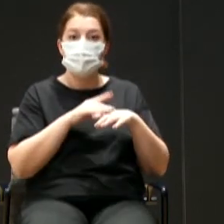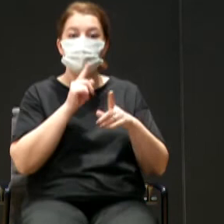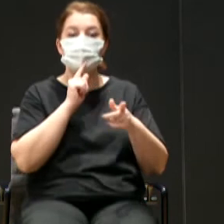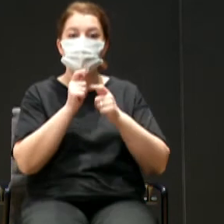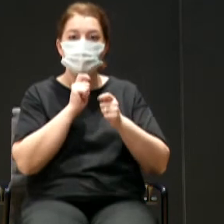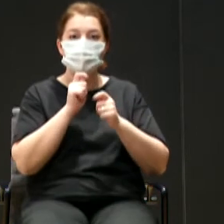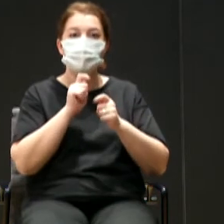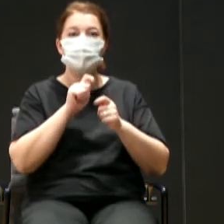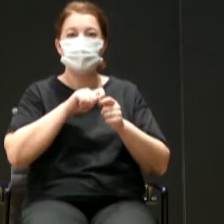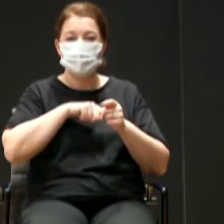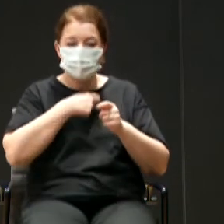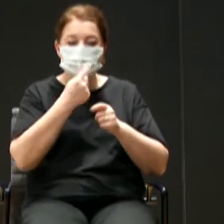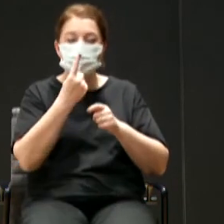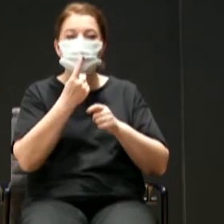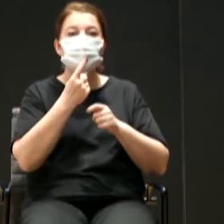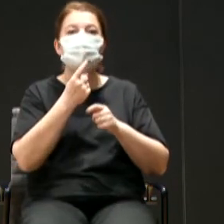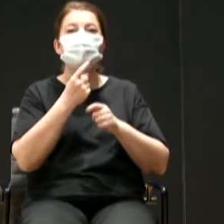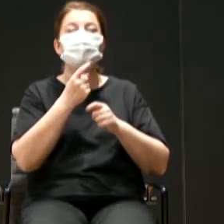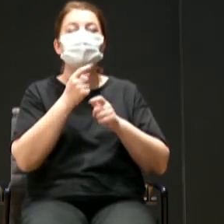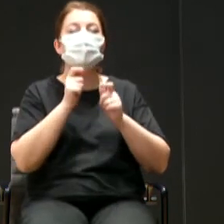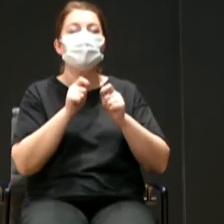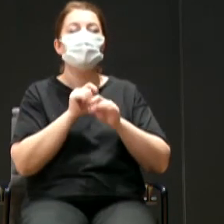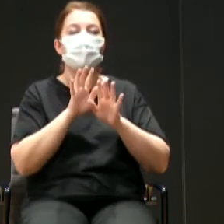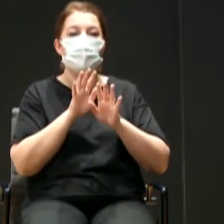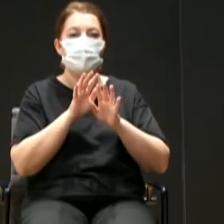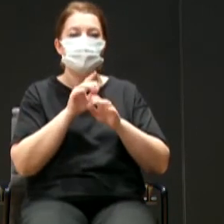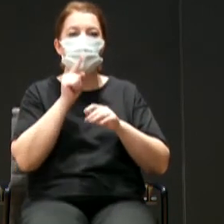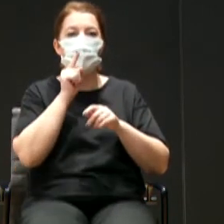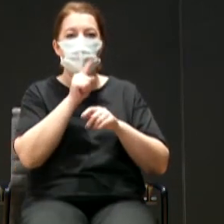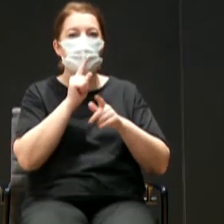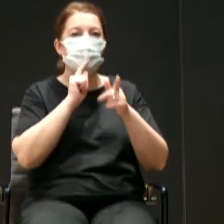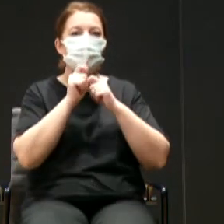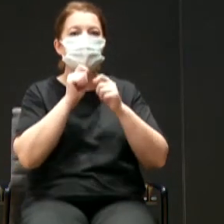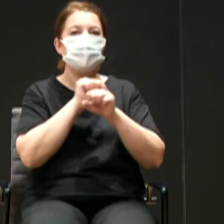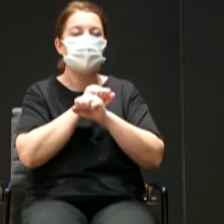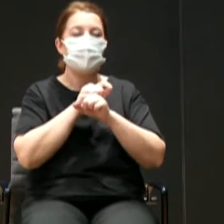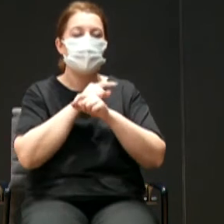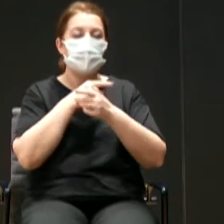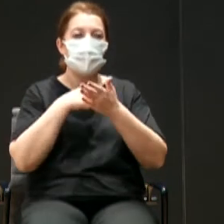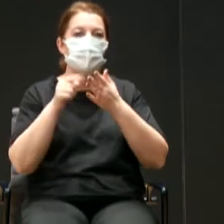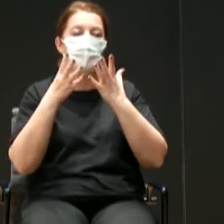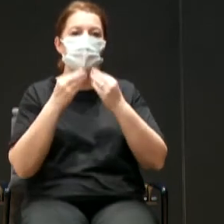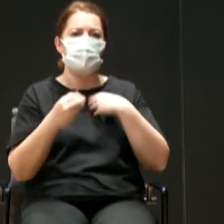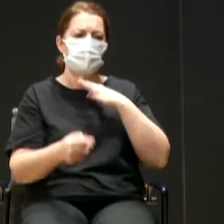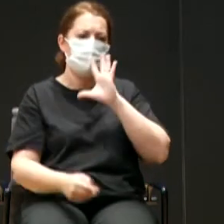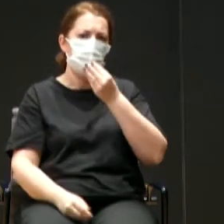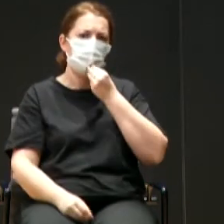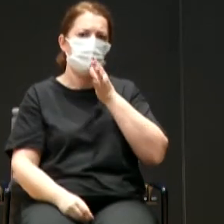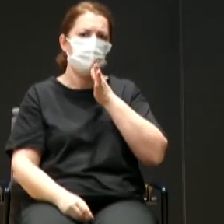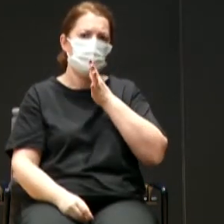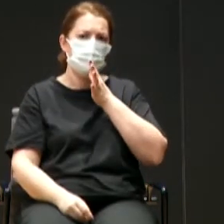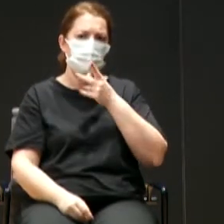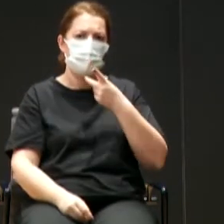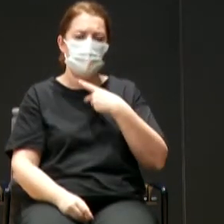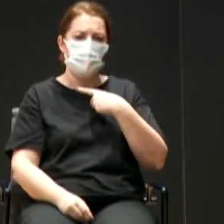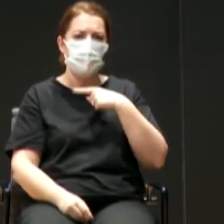sözleşmenin dışına bir gram çıkamaz. Çıkarsa ihale o sözleşme feshedilir. Ben bunları bilgi sahibiyim Sayın Başkan. O orası verildiğinde ben